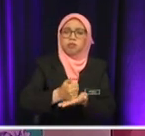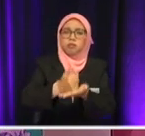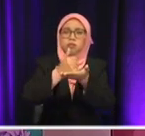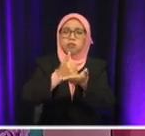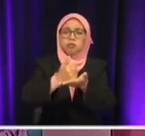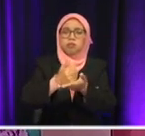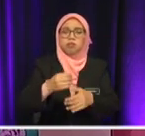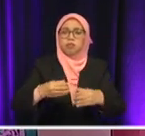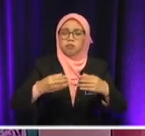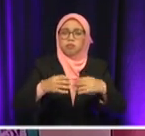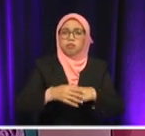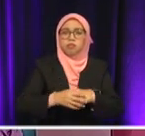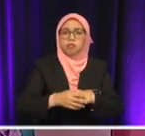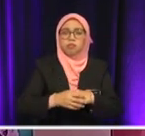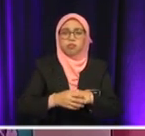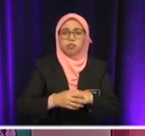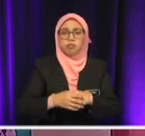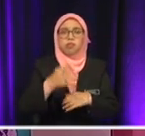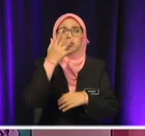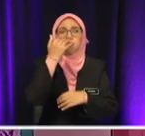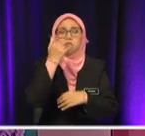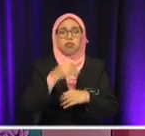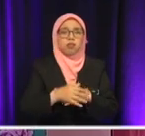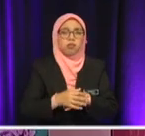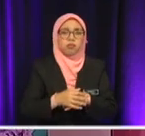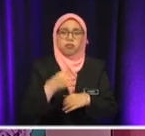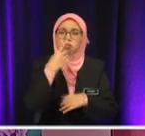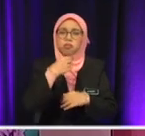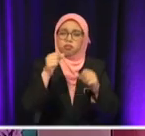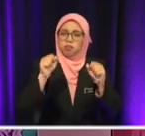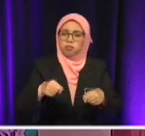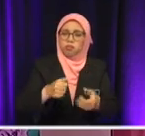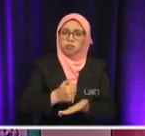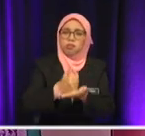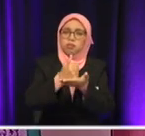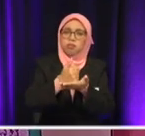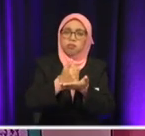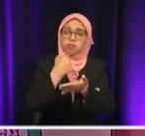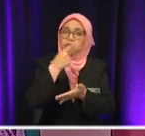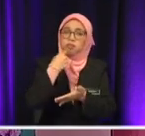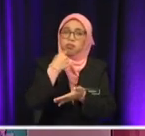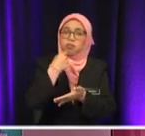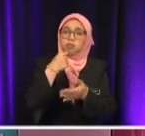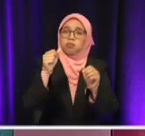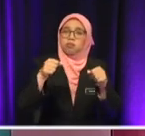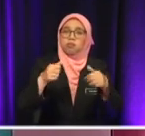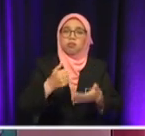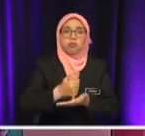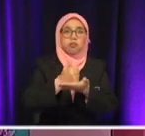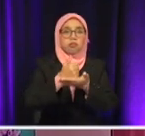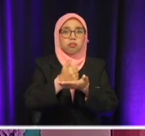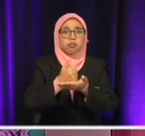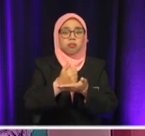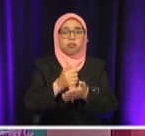Tapi soalan ini dia tak nak tahu. Tapi dia nak tahu siapa yang boleh bagi pertolongan cemas tu. Semua orang boleh bagi ke? Tak, semua orang tak boleh